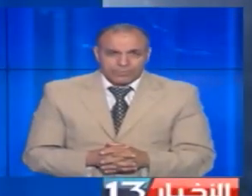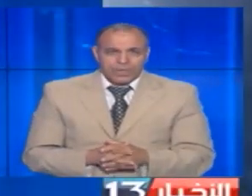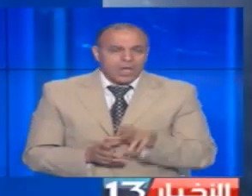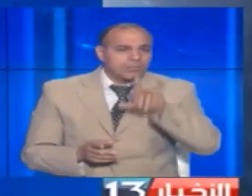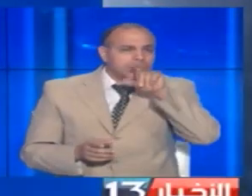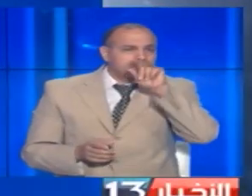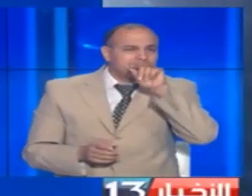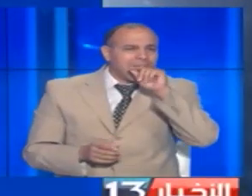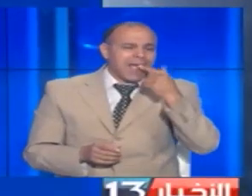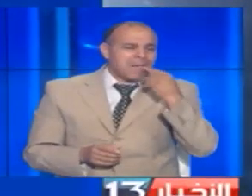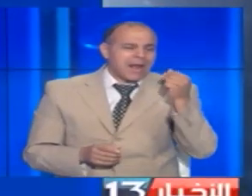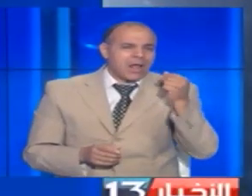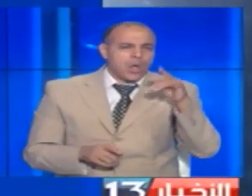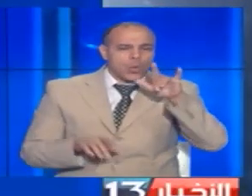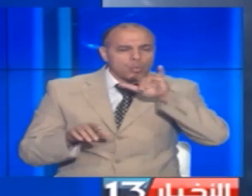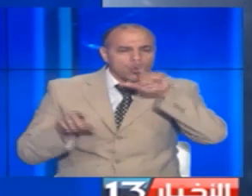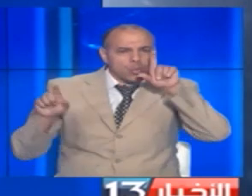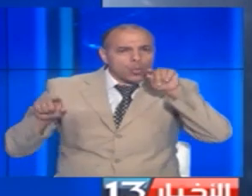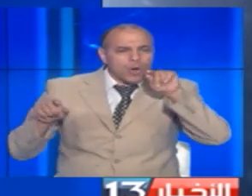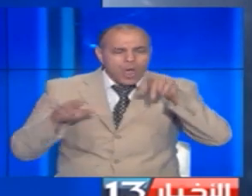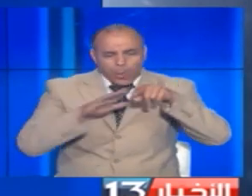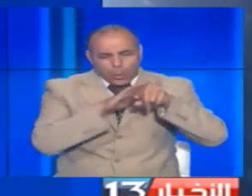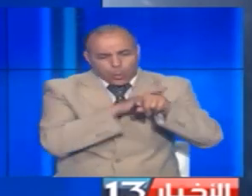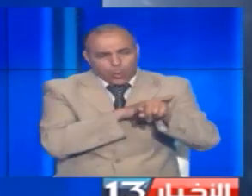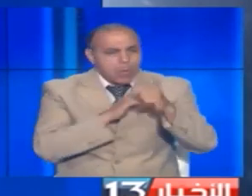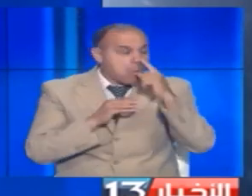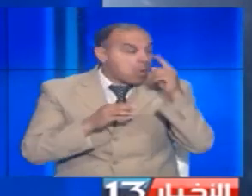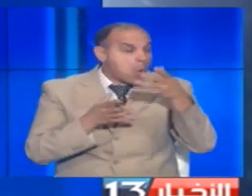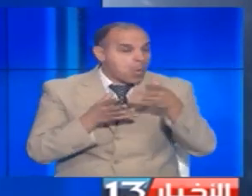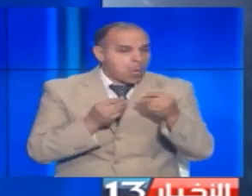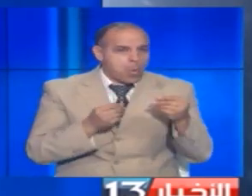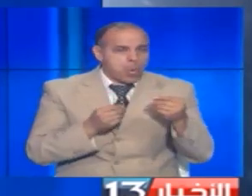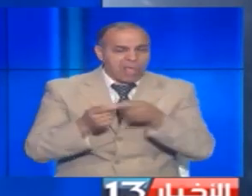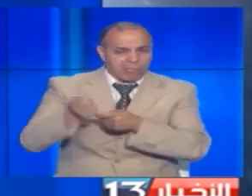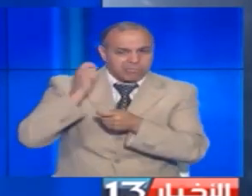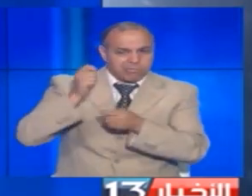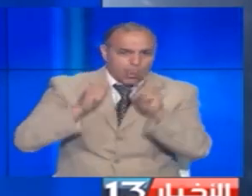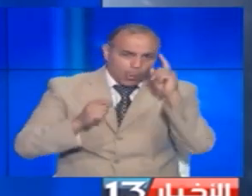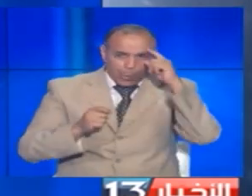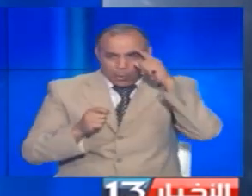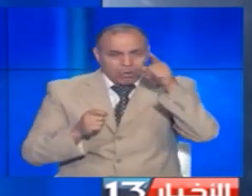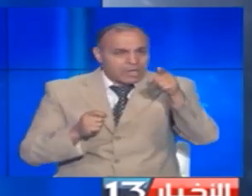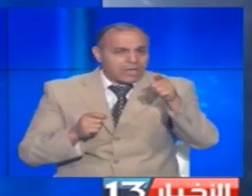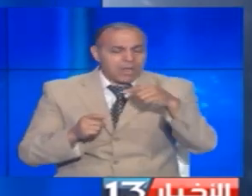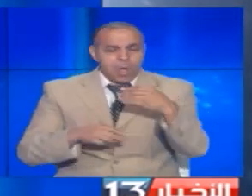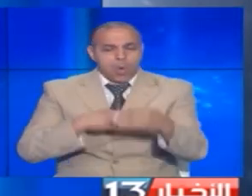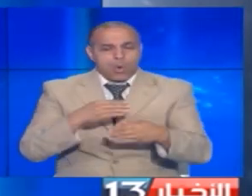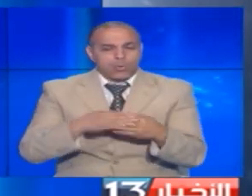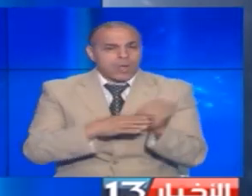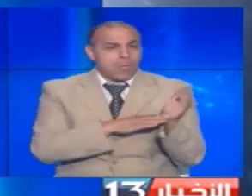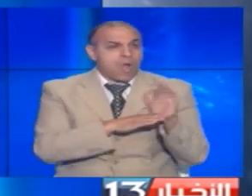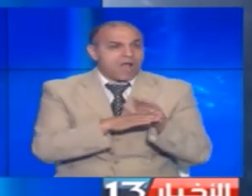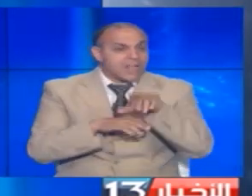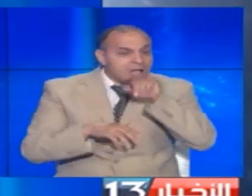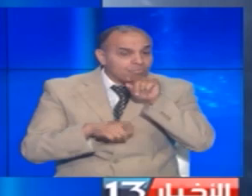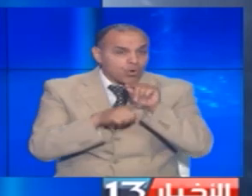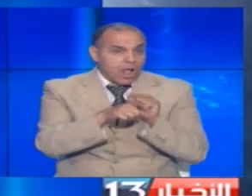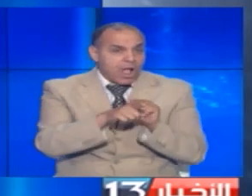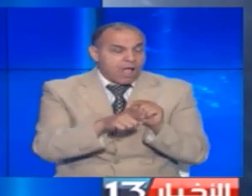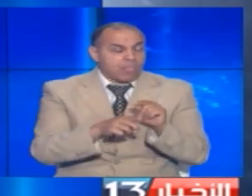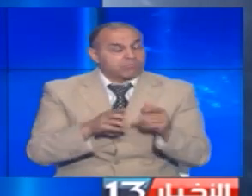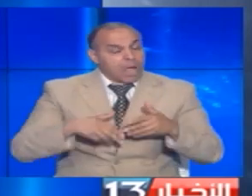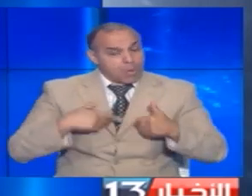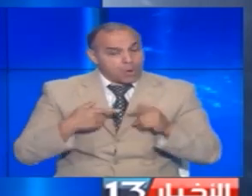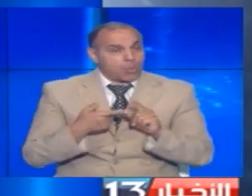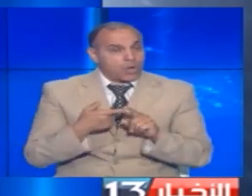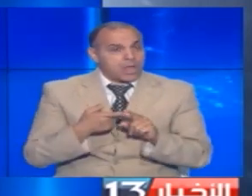والحضاره من الصحراويه المهدده بالانقراض جراء الصيد الجائر وفي خطوه للمحافظه على هذه الثروه الحيوانيه